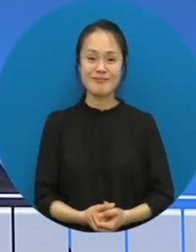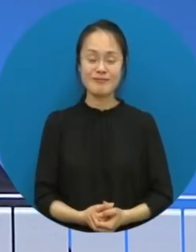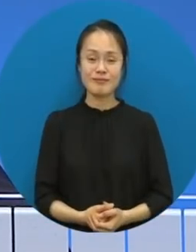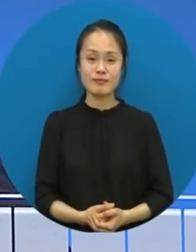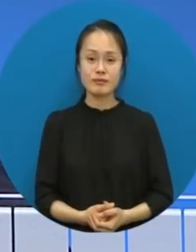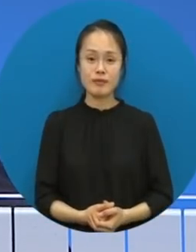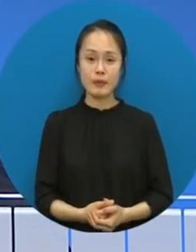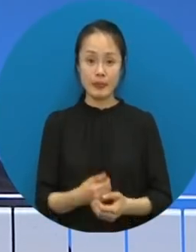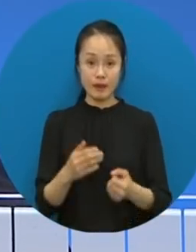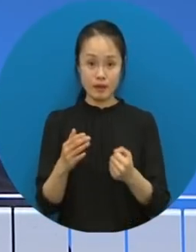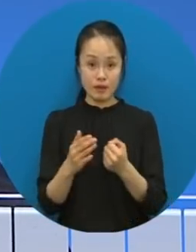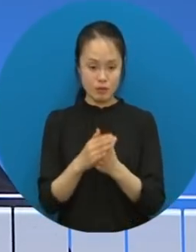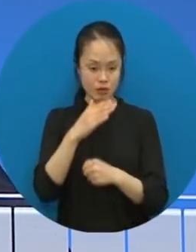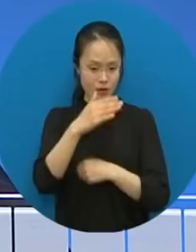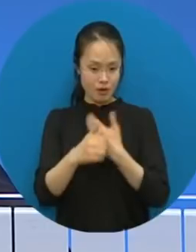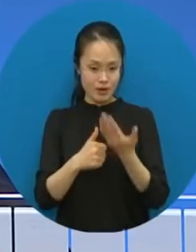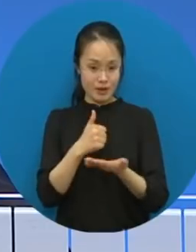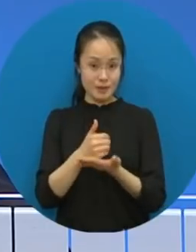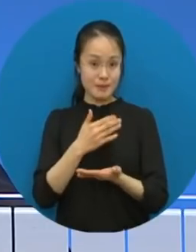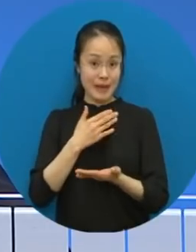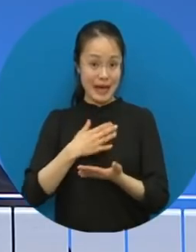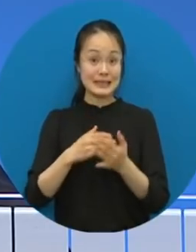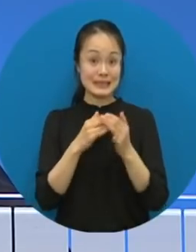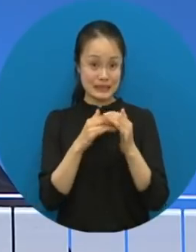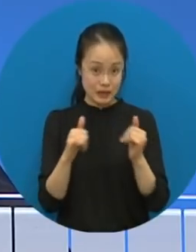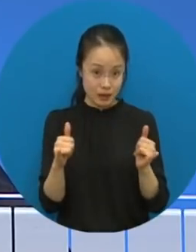그래서 하나님을 아는 사람들은